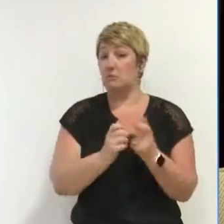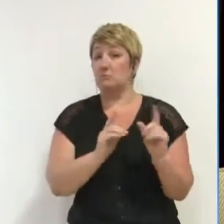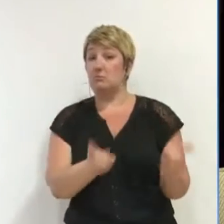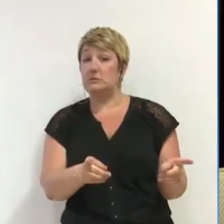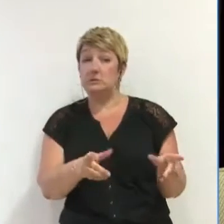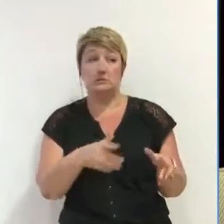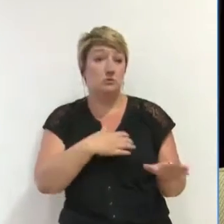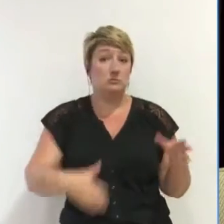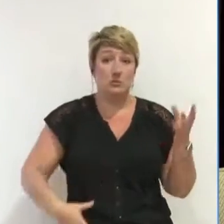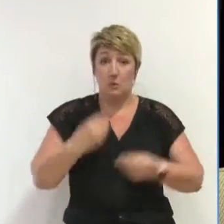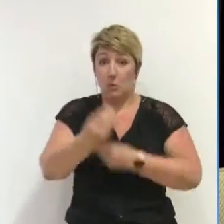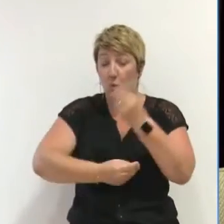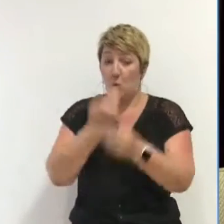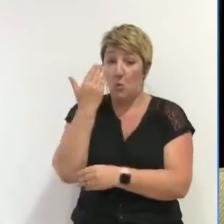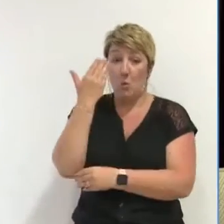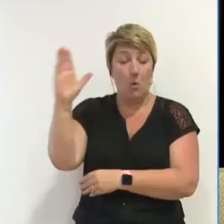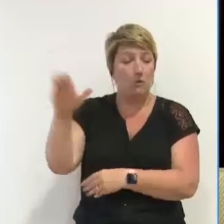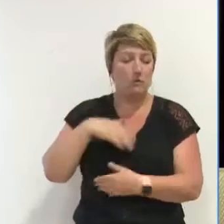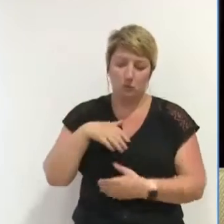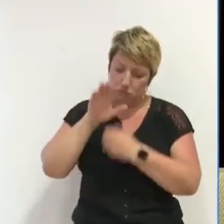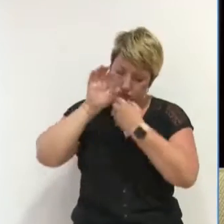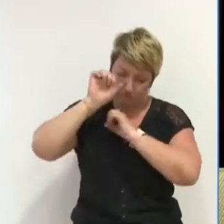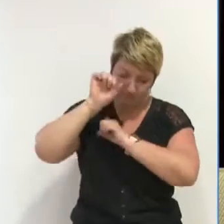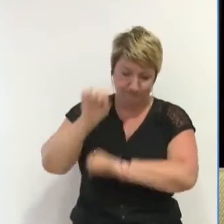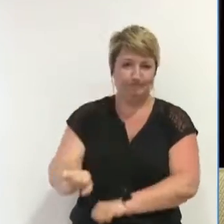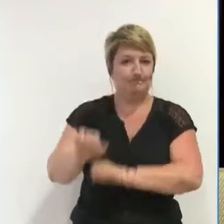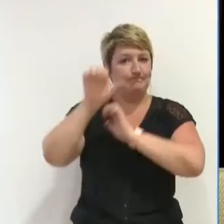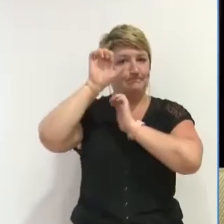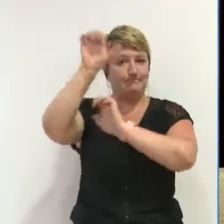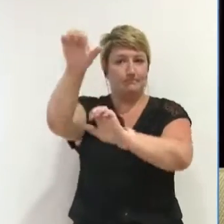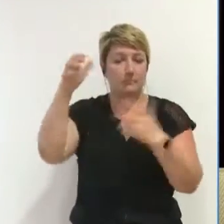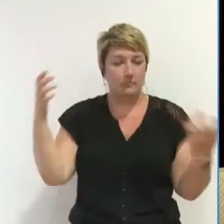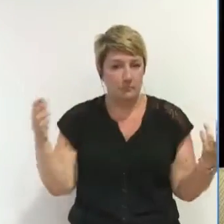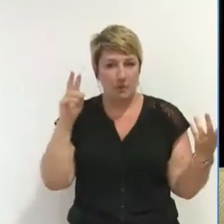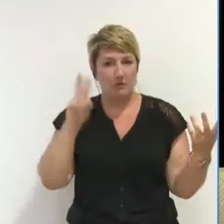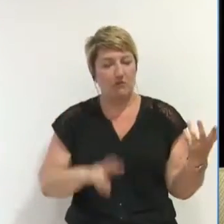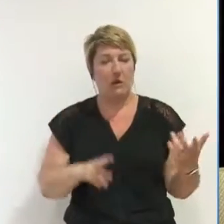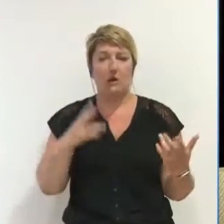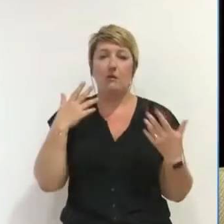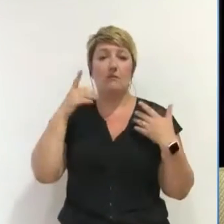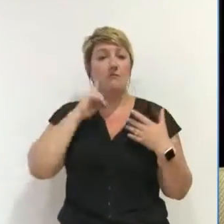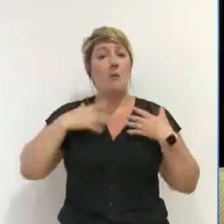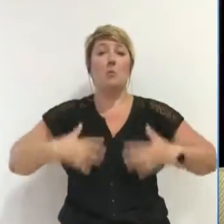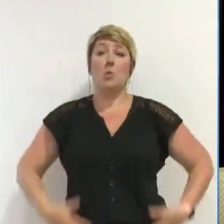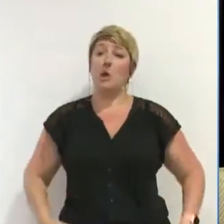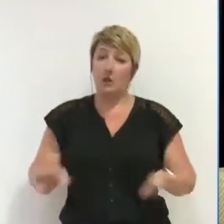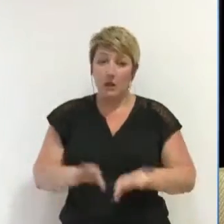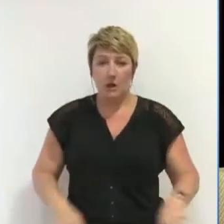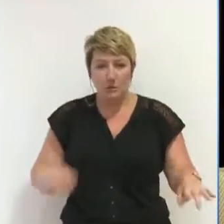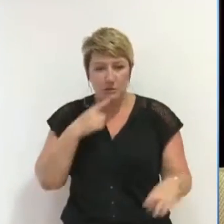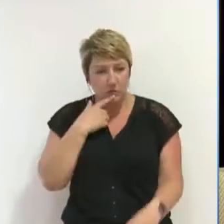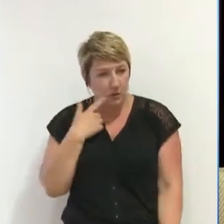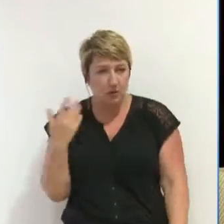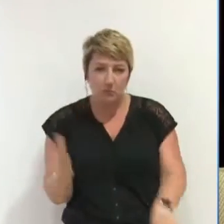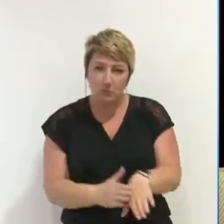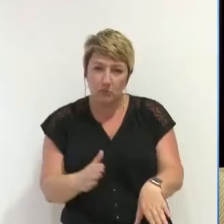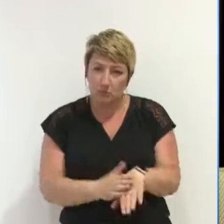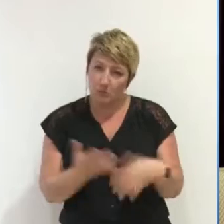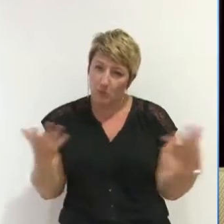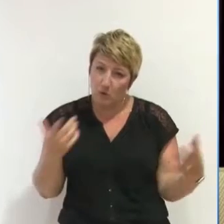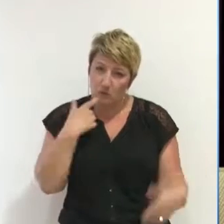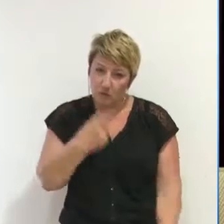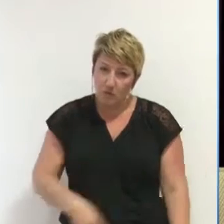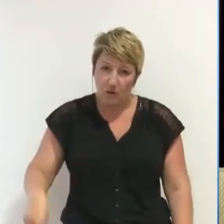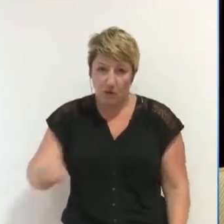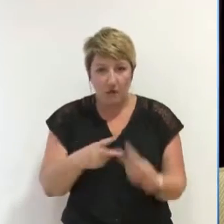ou ailleurs. En l'espèce, quel message serait envoyé aux femmes ne portant pas le burkini? Qu'aux yeux des hommes, elles manquent